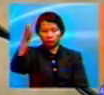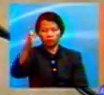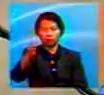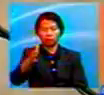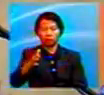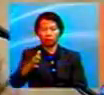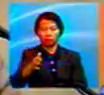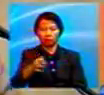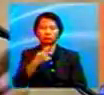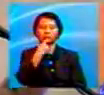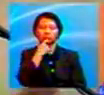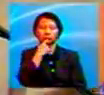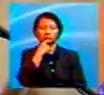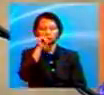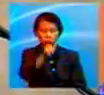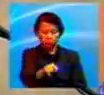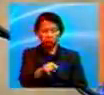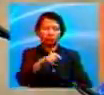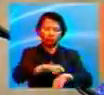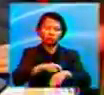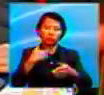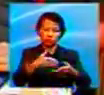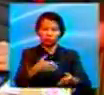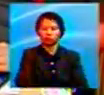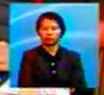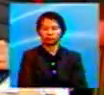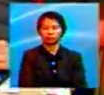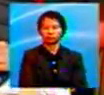decide dalam masa yang terdekat.